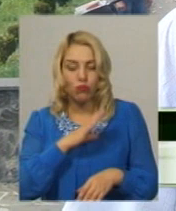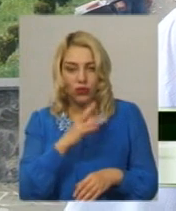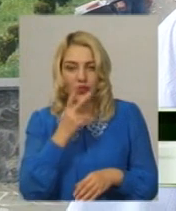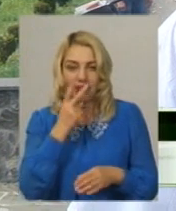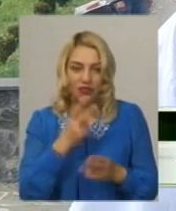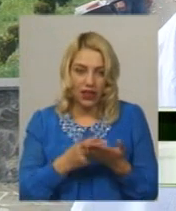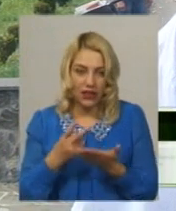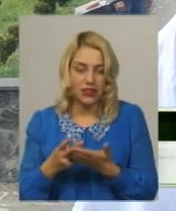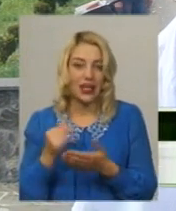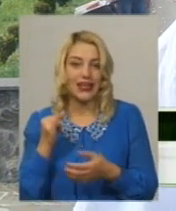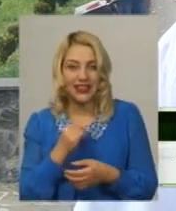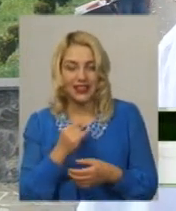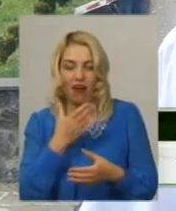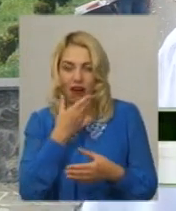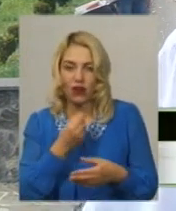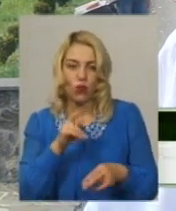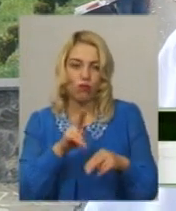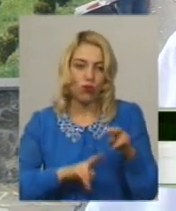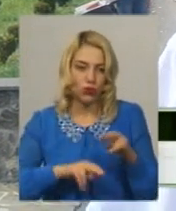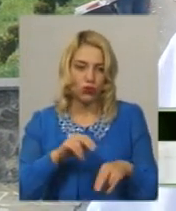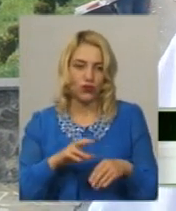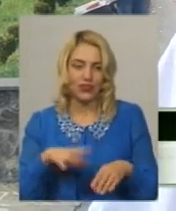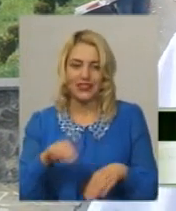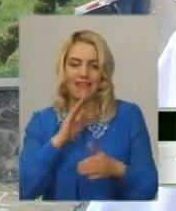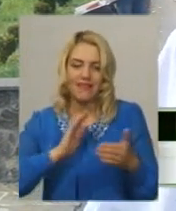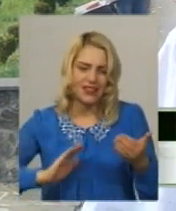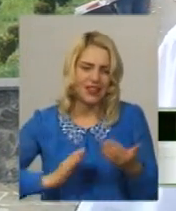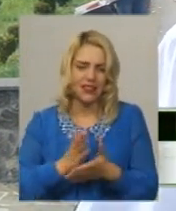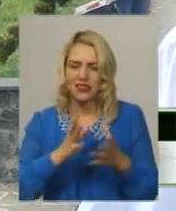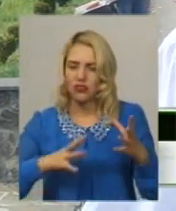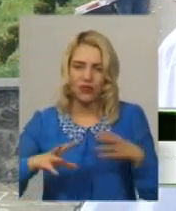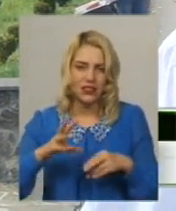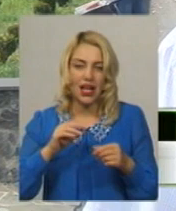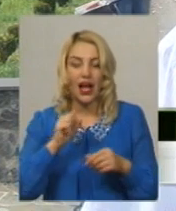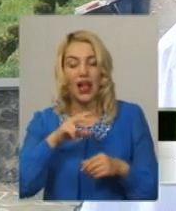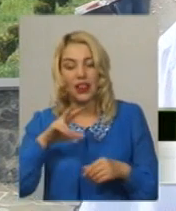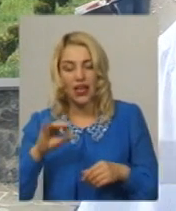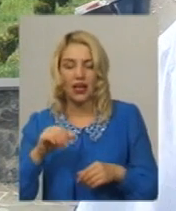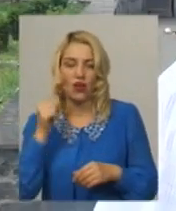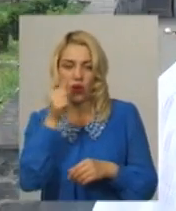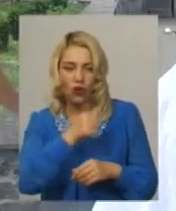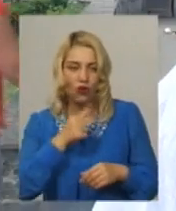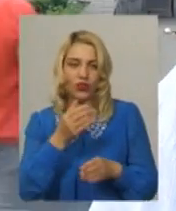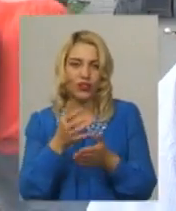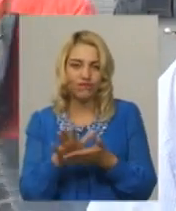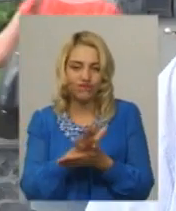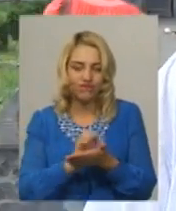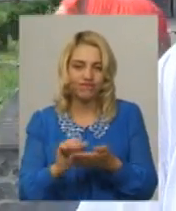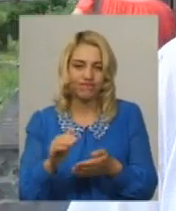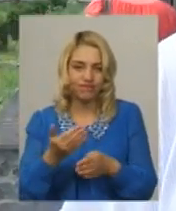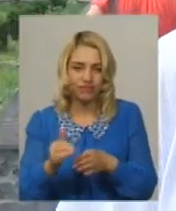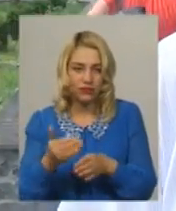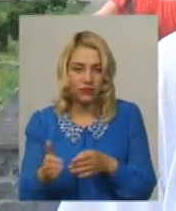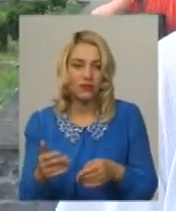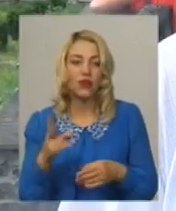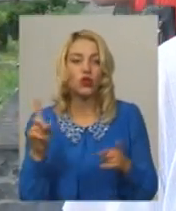і, ну, гарно побудова, все, якісна вона, все, ну, але руки беруть свої. Щоб щось зробити, я маю на